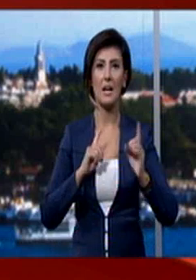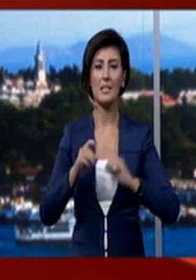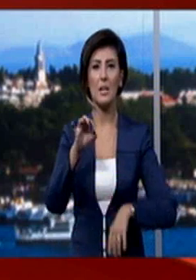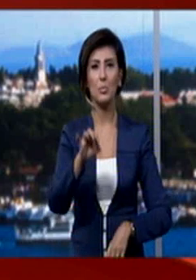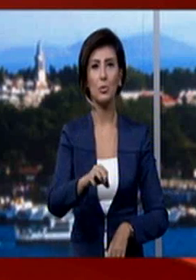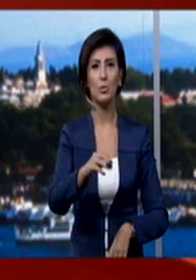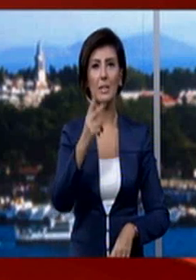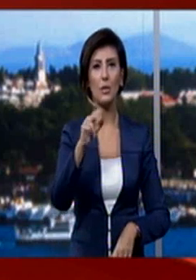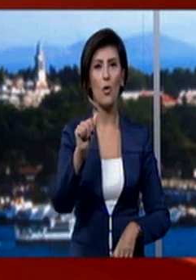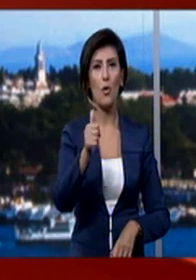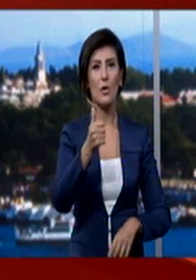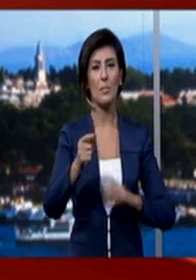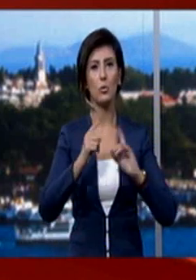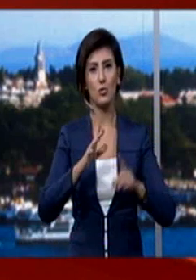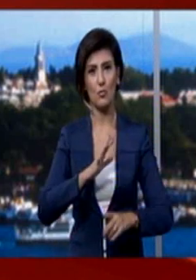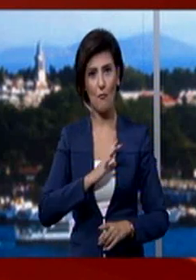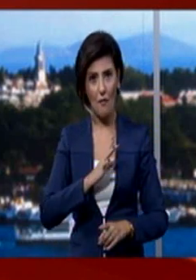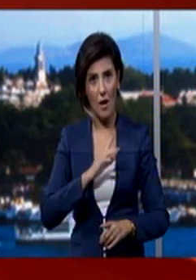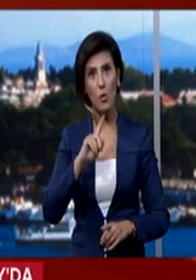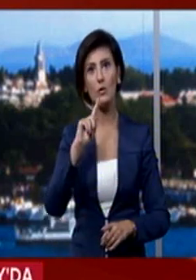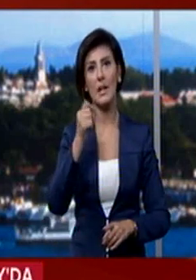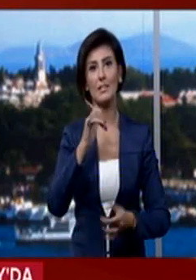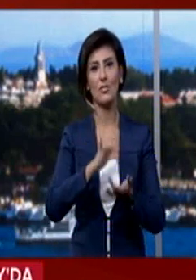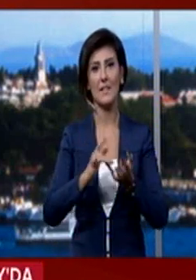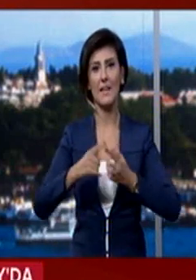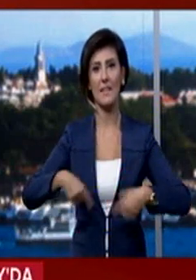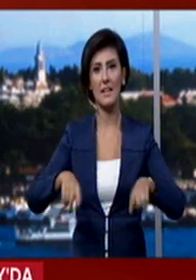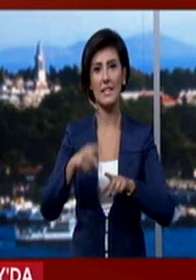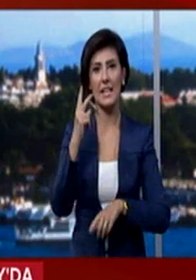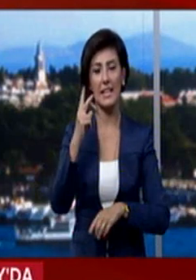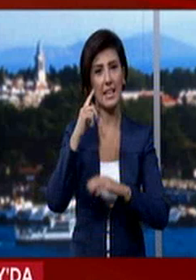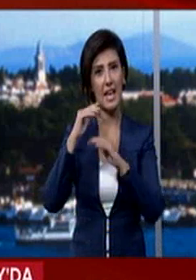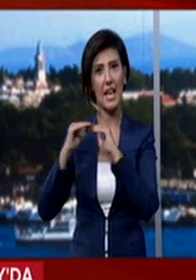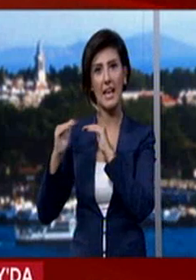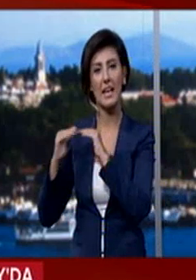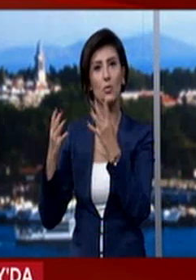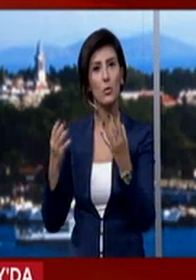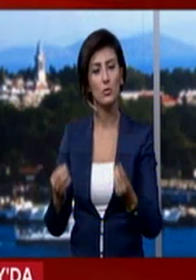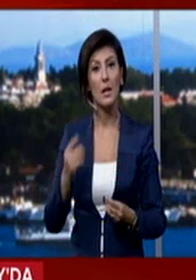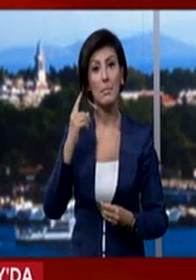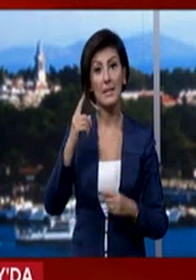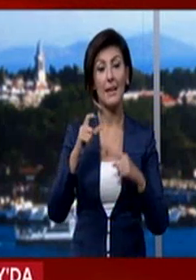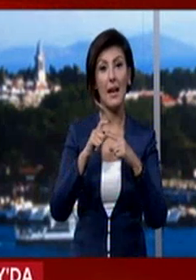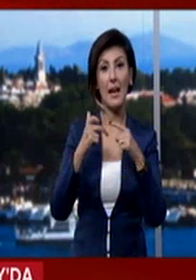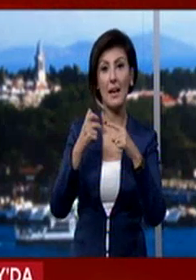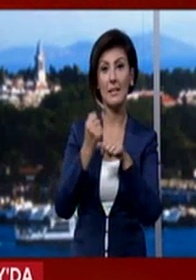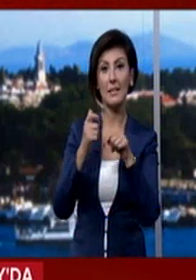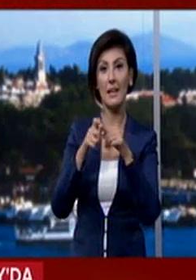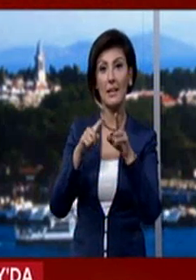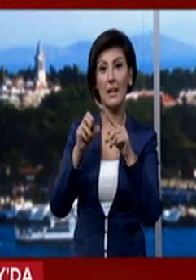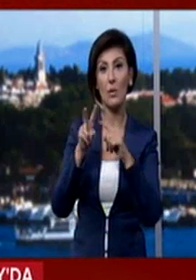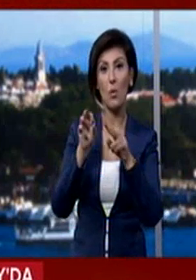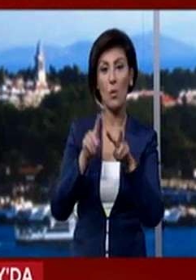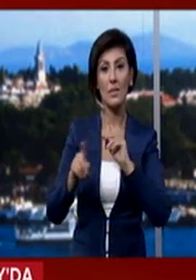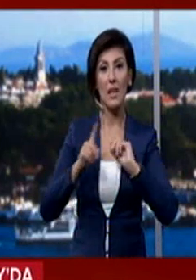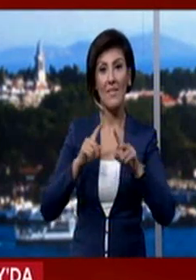Yargıtay'da bugün iki önemli duruşma görülüyor. 16. Ceza Dairesi'nde iki heyet oluşturuldu. Biri Ergenekon davasının